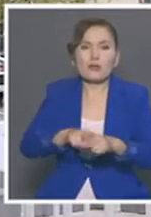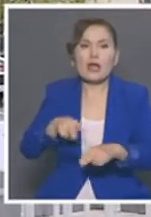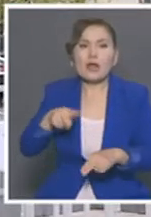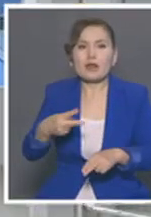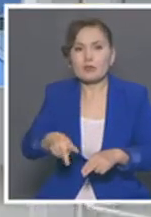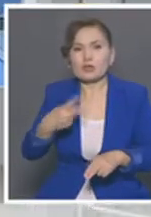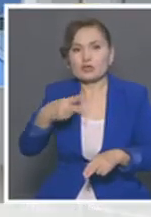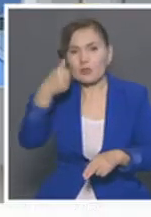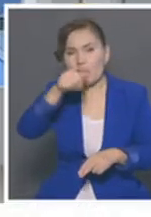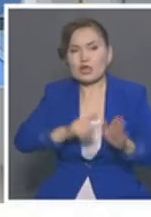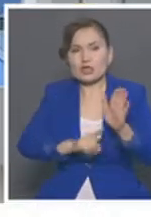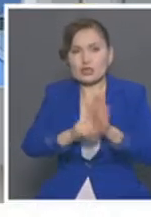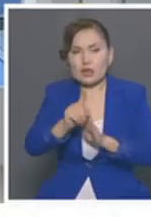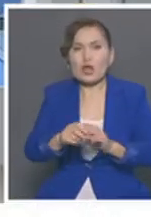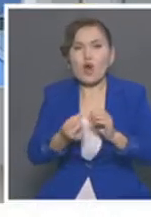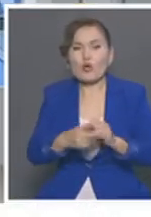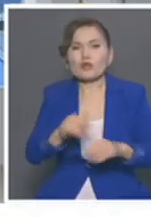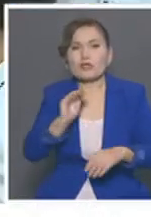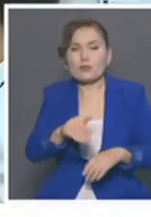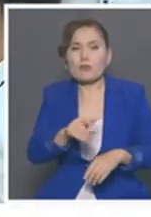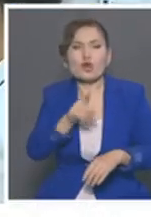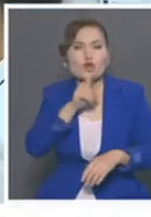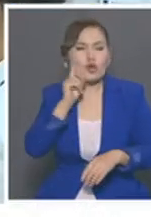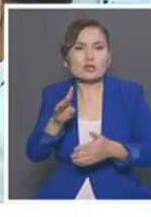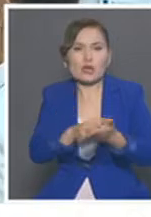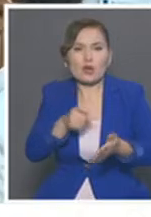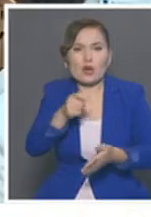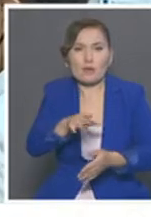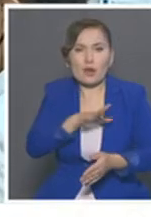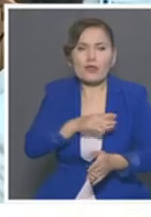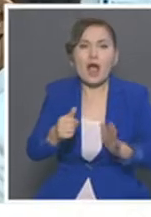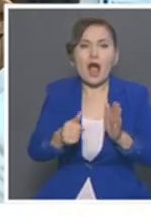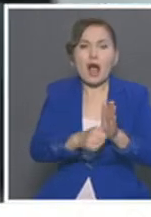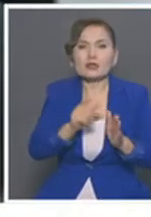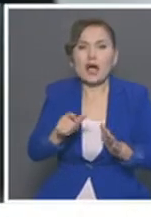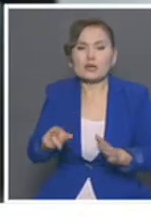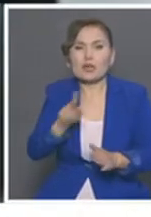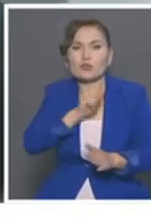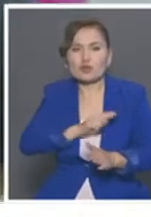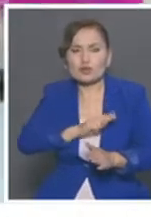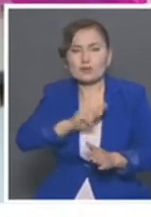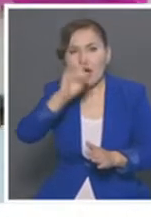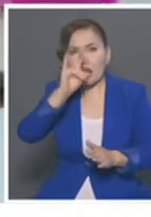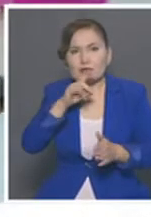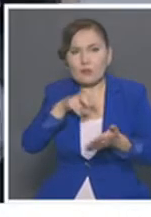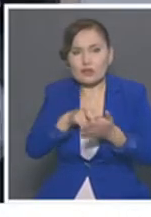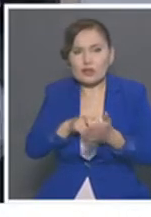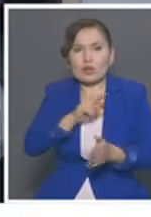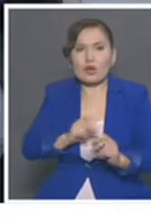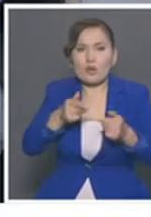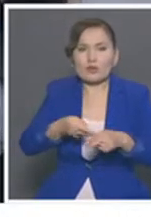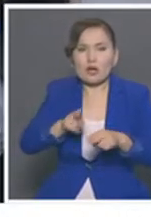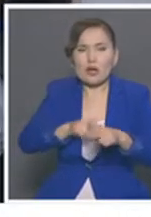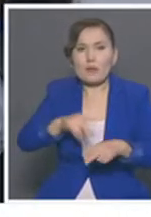13 мыңдай жас өтініш берсе, алтауы Қазпошта акционерлік қоғамына жұмысқа орналастырылды. Кейбірі аймақтық штабтарға жіберілген.